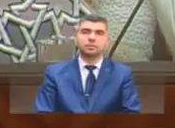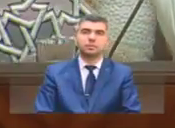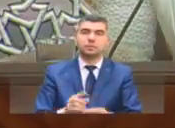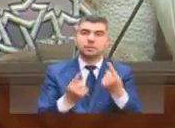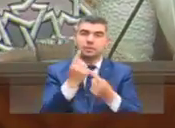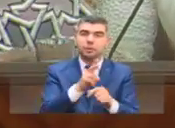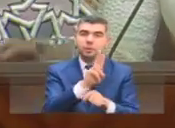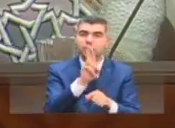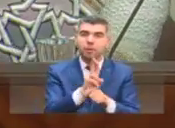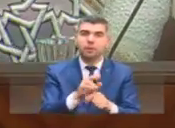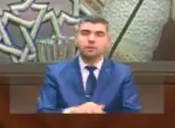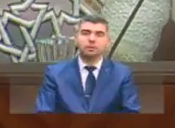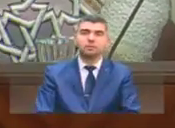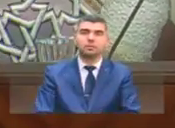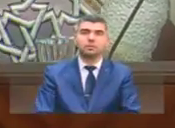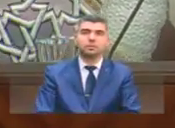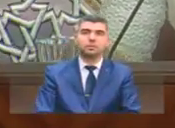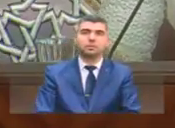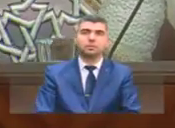آخر؟ لا تعقيب.